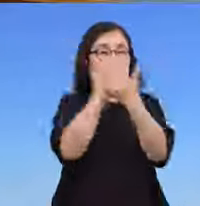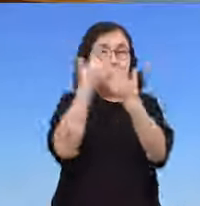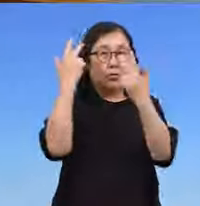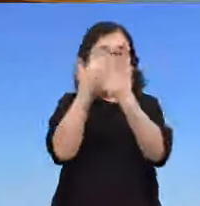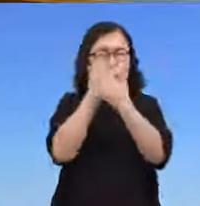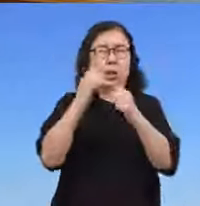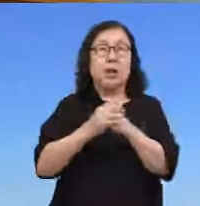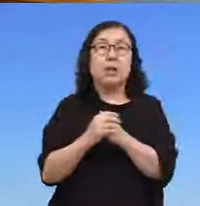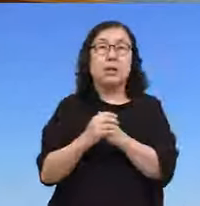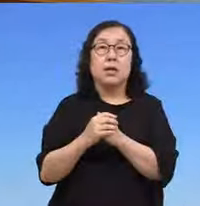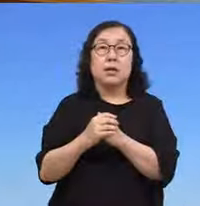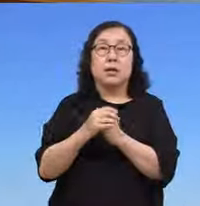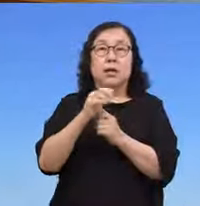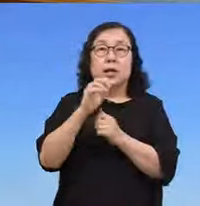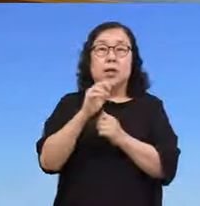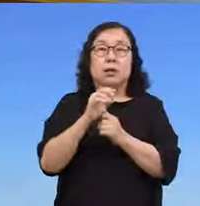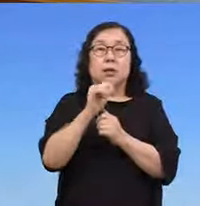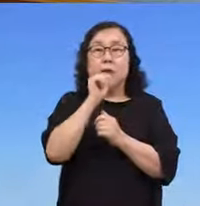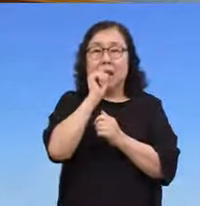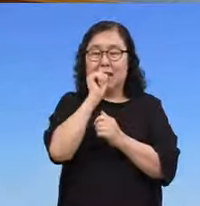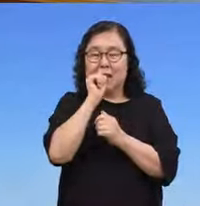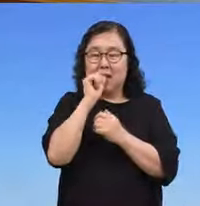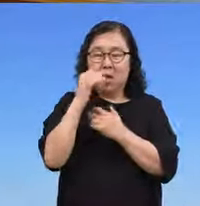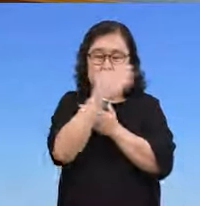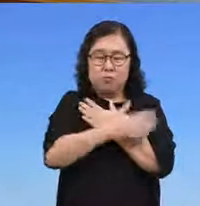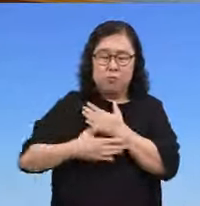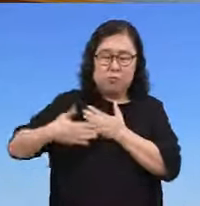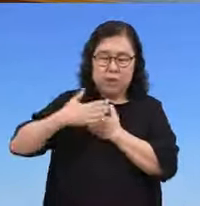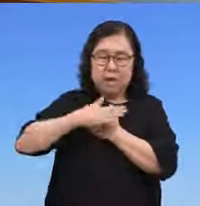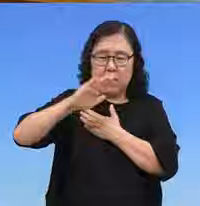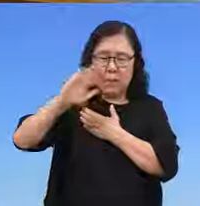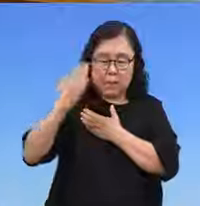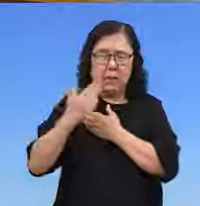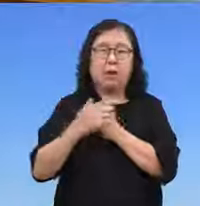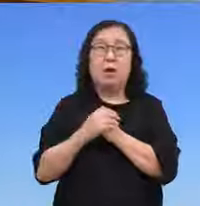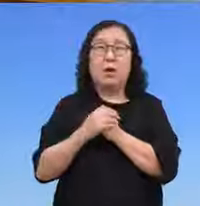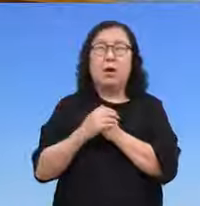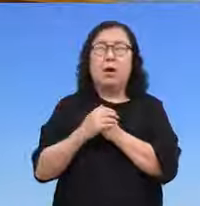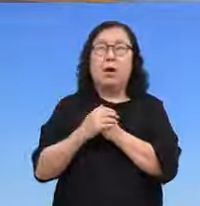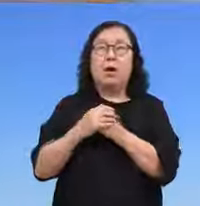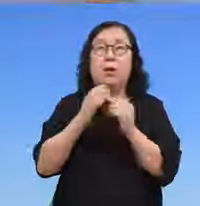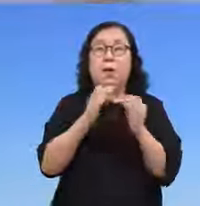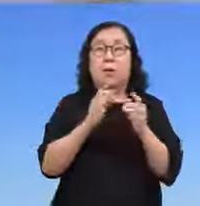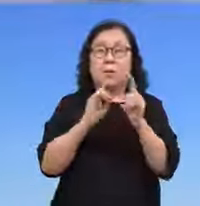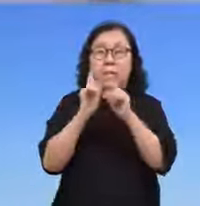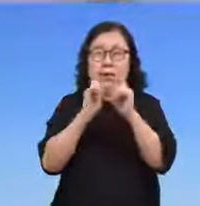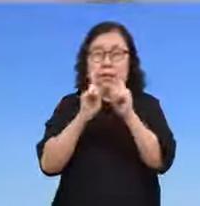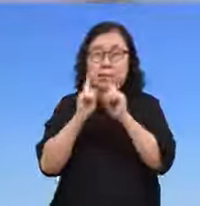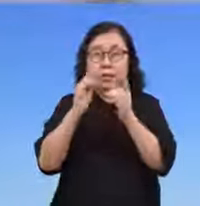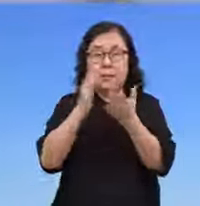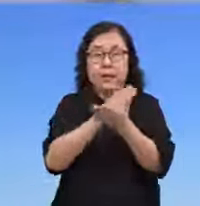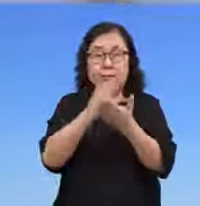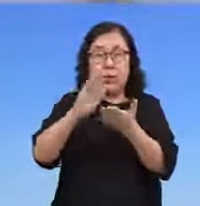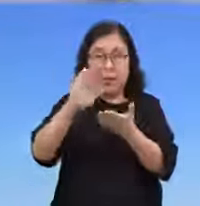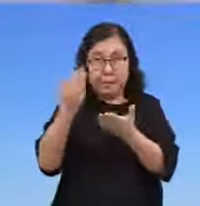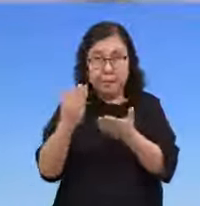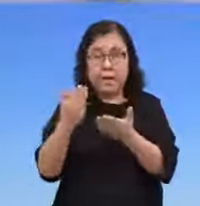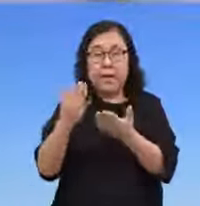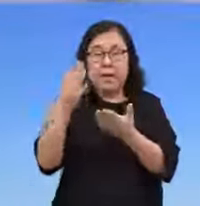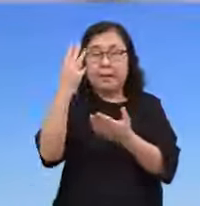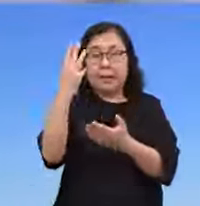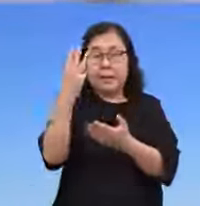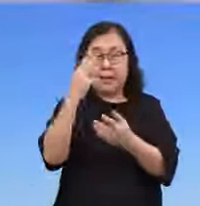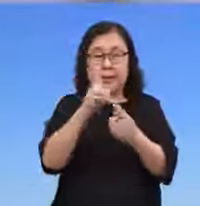일주일 내내 이 무장에 대한 말씀들을 이제 나누게 될 것입니다. 이 세 가지 전제를